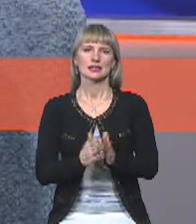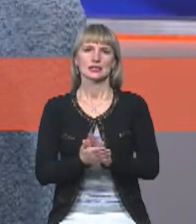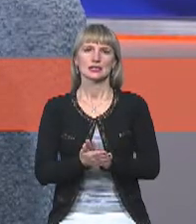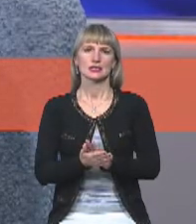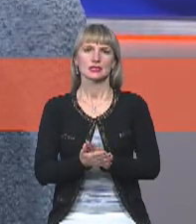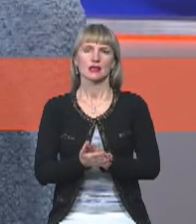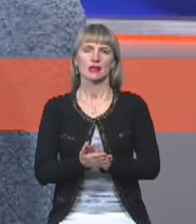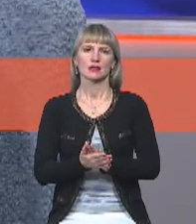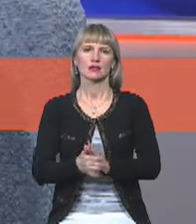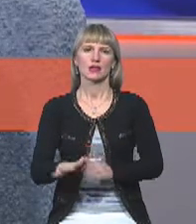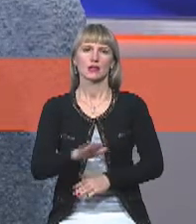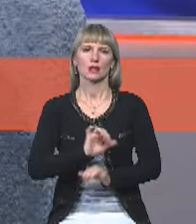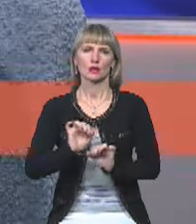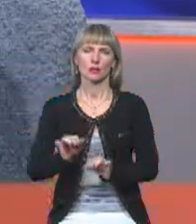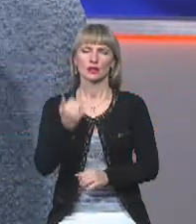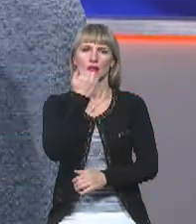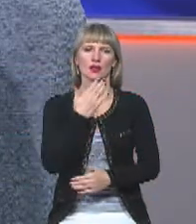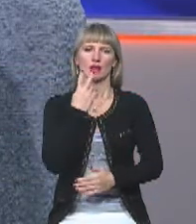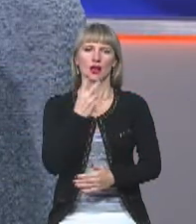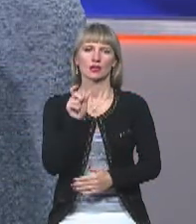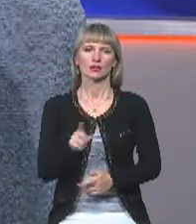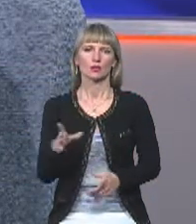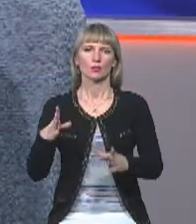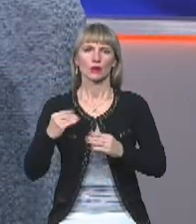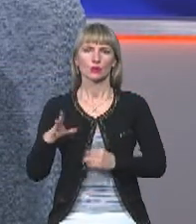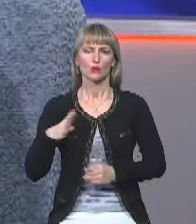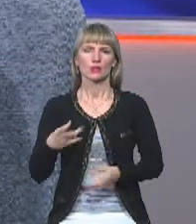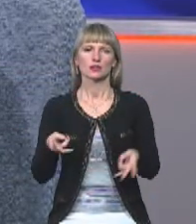може служити в територіальній обороні. Дякую нашим глядачам, що сьогодні були з